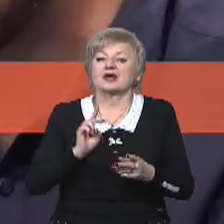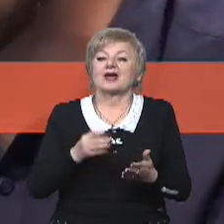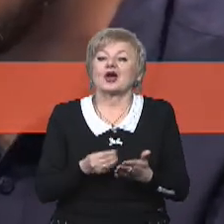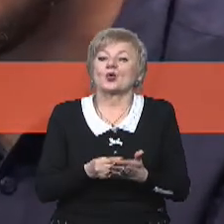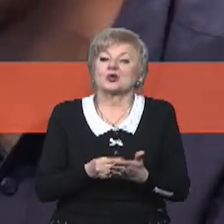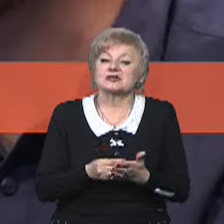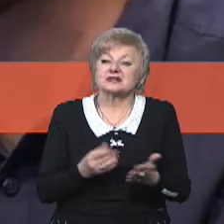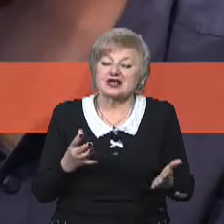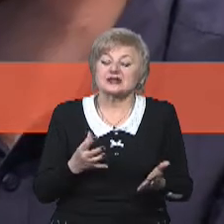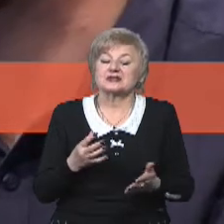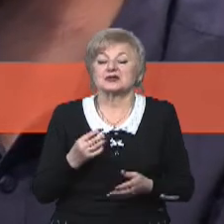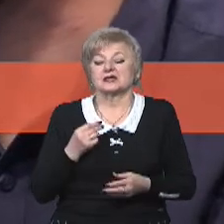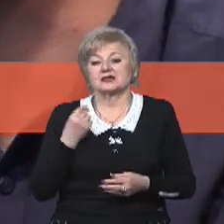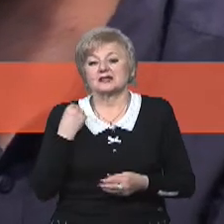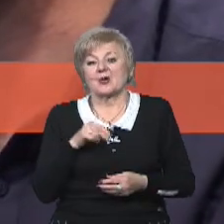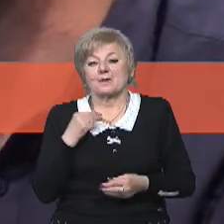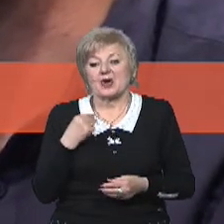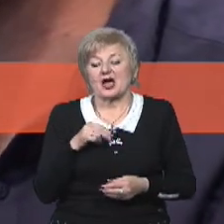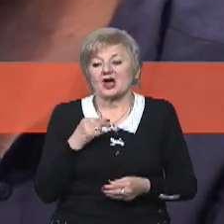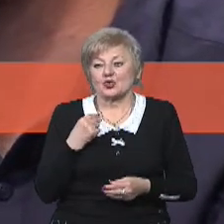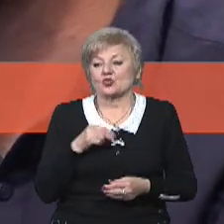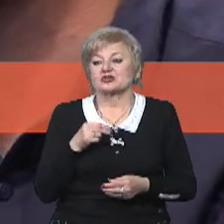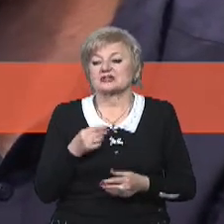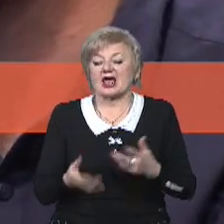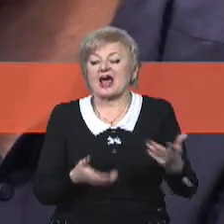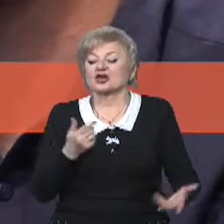та запорізької археології, зокрема, на сьогоднішній